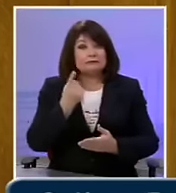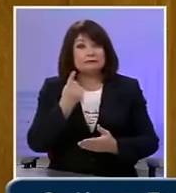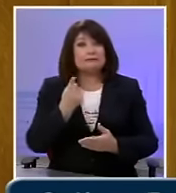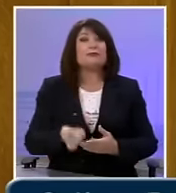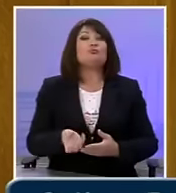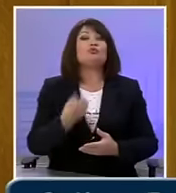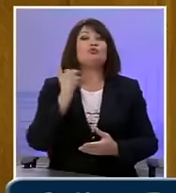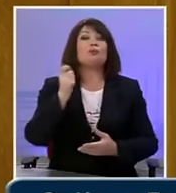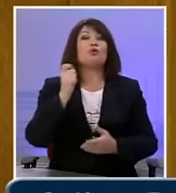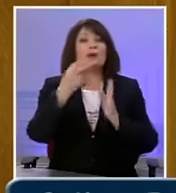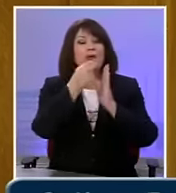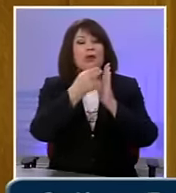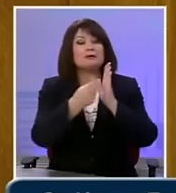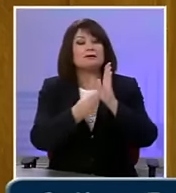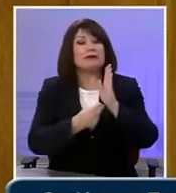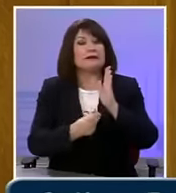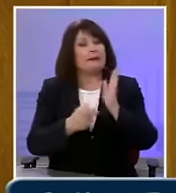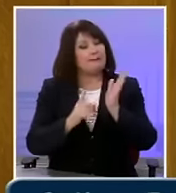πολιτική ατζέντα.